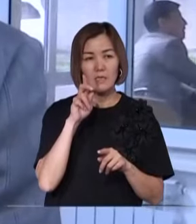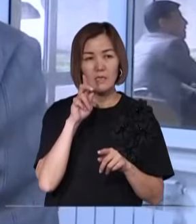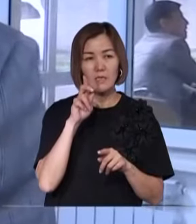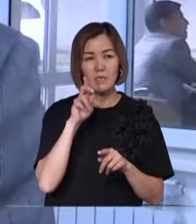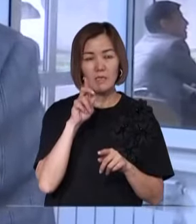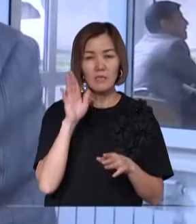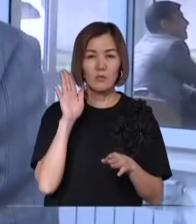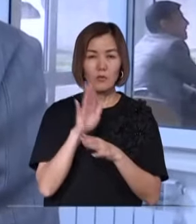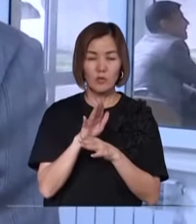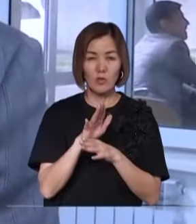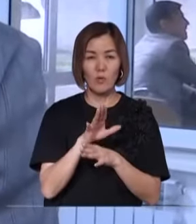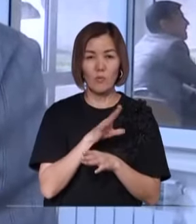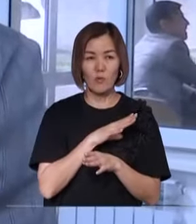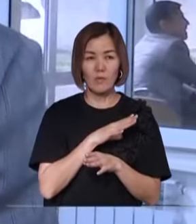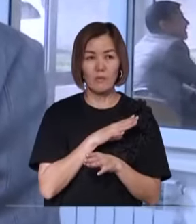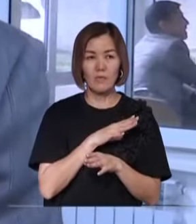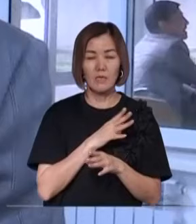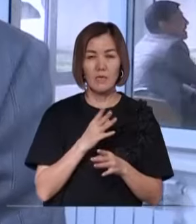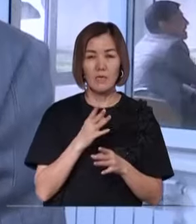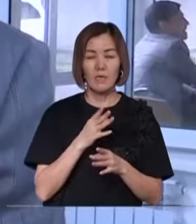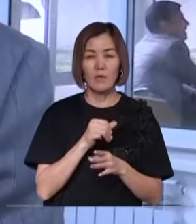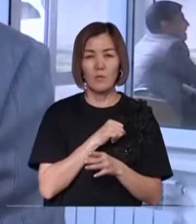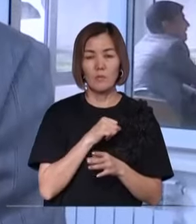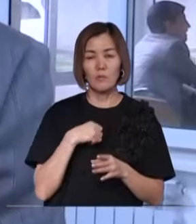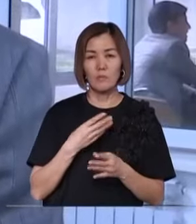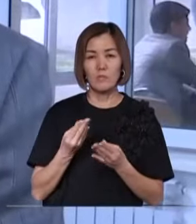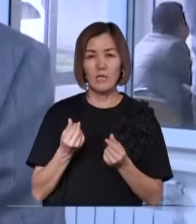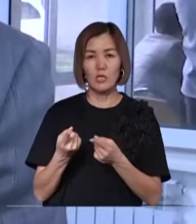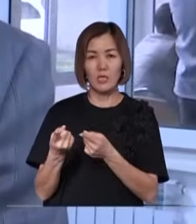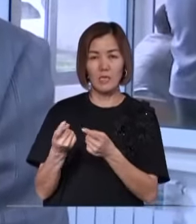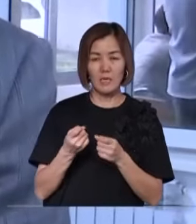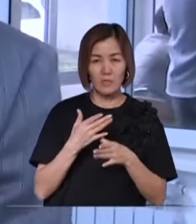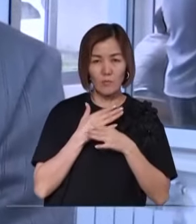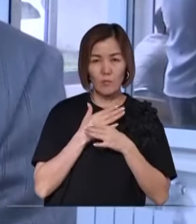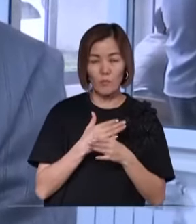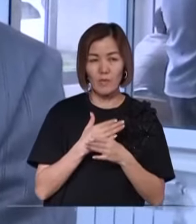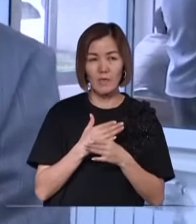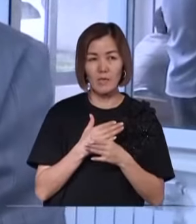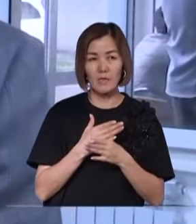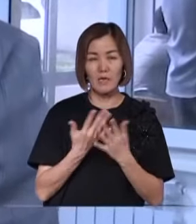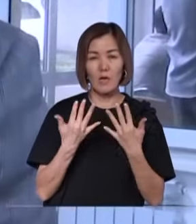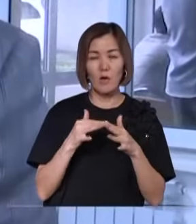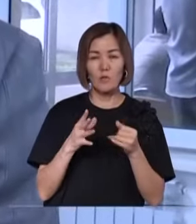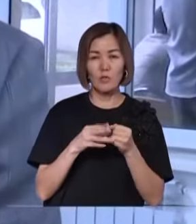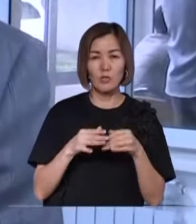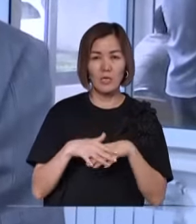негізгі нұсқау болғанымен жеке инвесторлар тартып, солардың көмегі арқылы ауылды